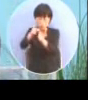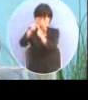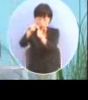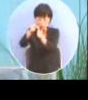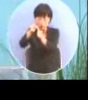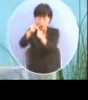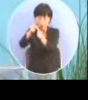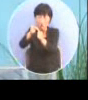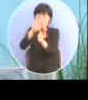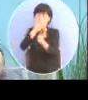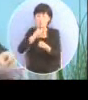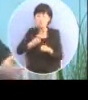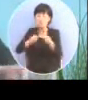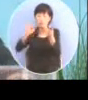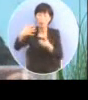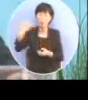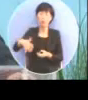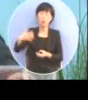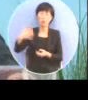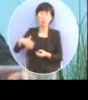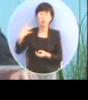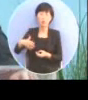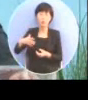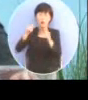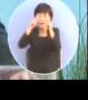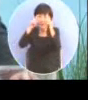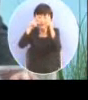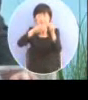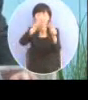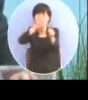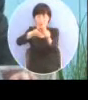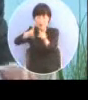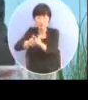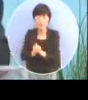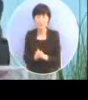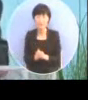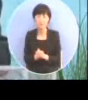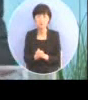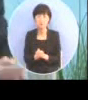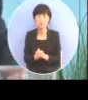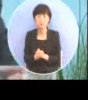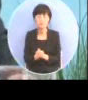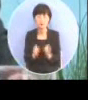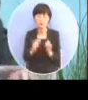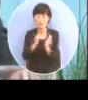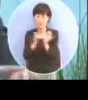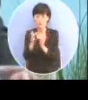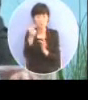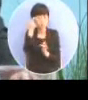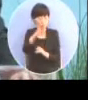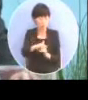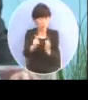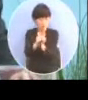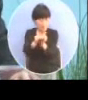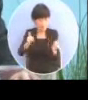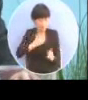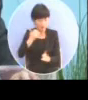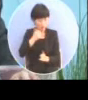trọng. Chúng ta được cứu rỗi, nhận được chúc phúc lớn biết dường nào, phải hiểu điều này. Con người ta nói gì